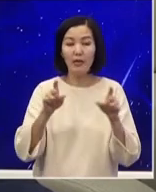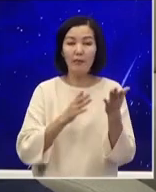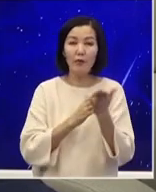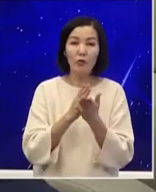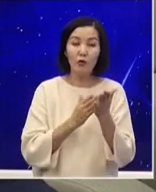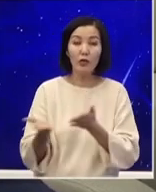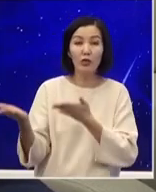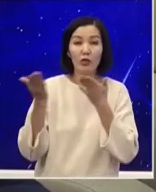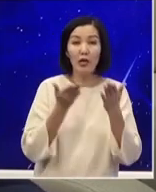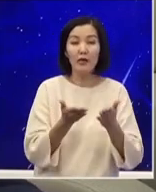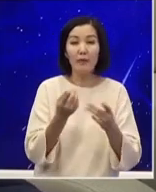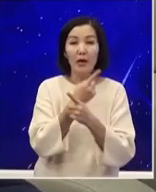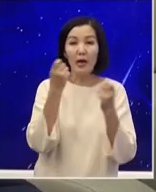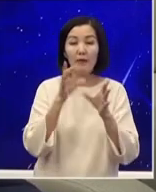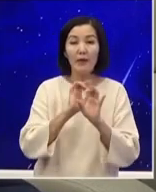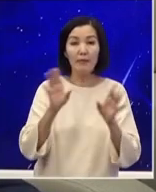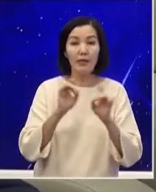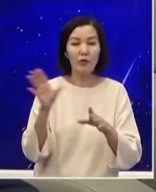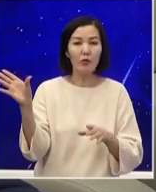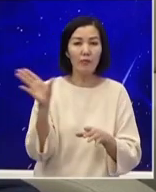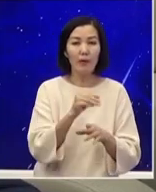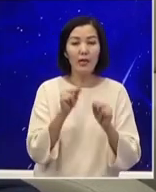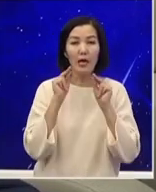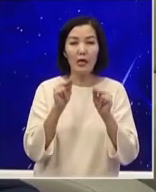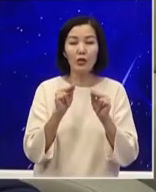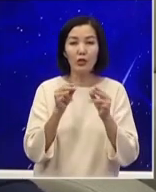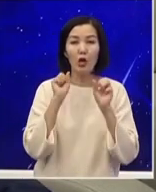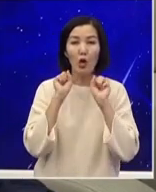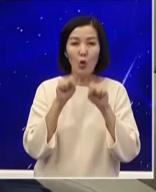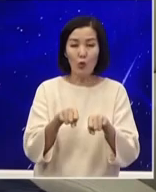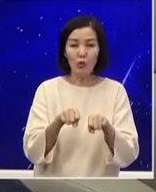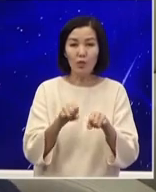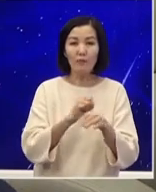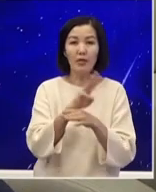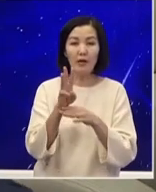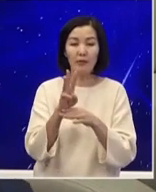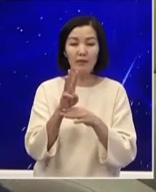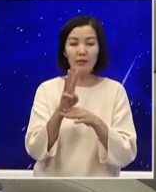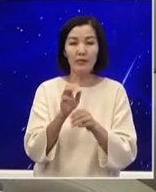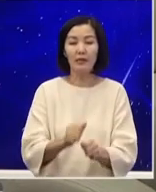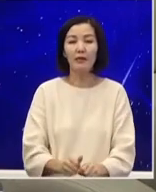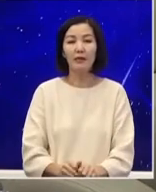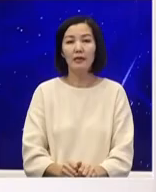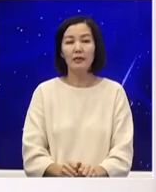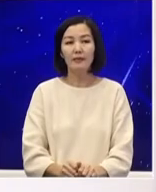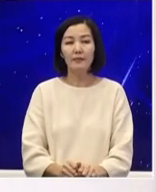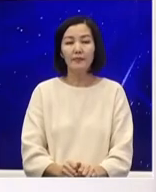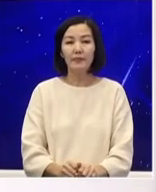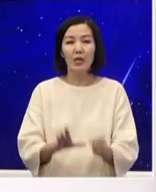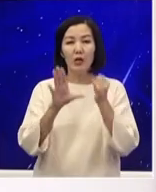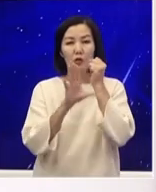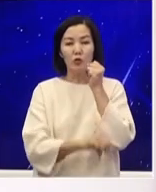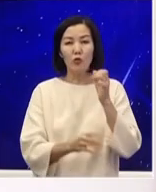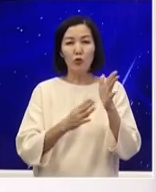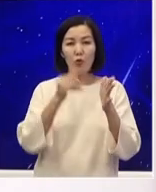өкілдерін шақырып, ақпар береміз. Мұның бәрі ашықтық пен қолжетімділікті қамтамасыз ету. Соңғы 9